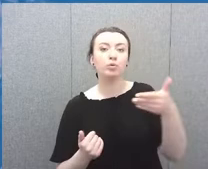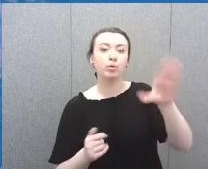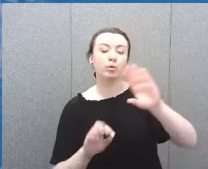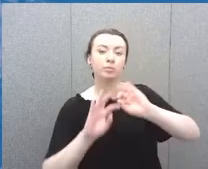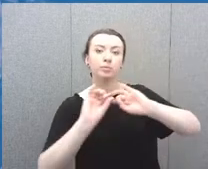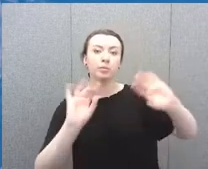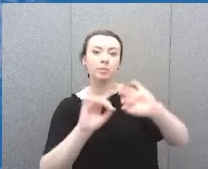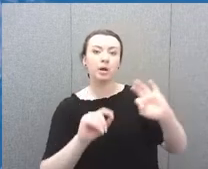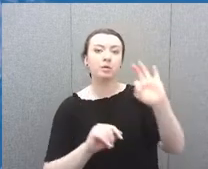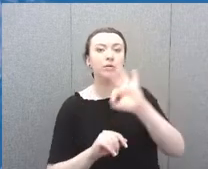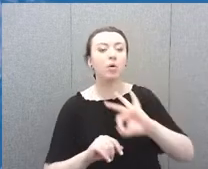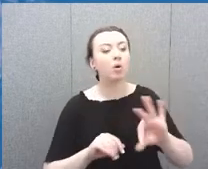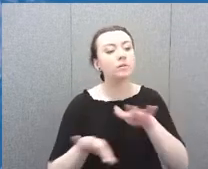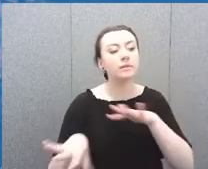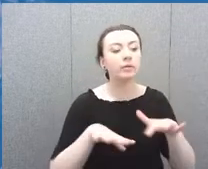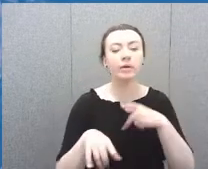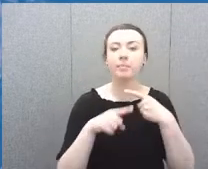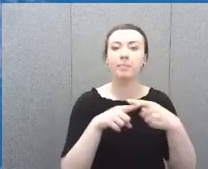ситуацию в Беларуси и